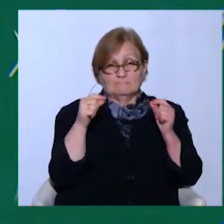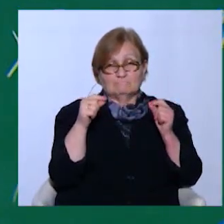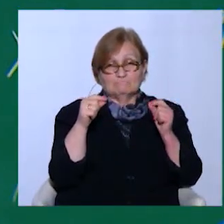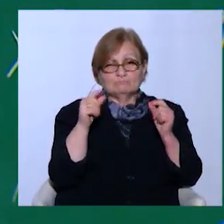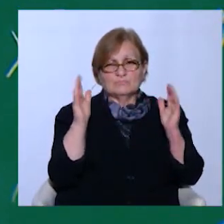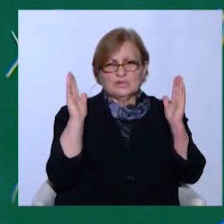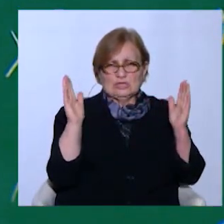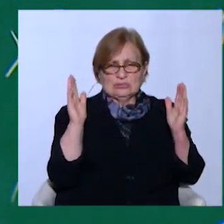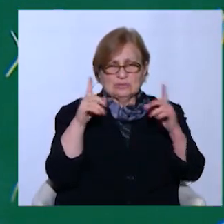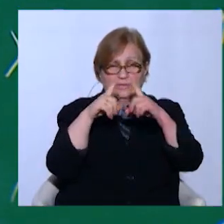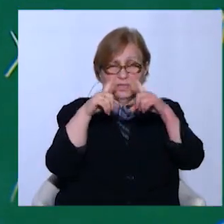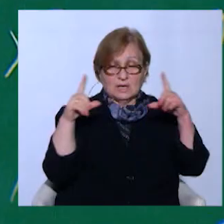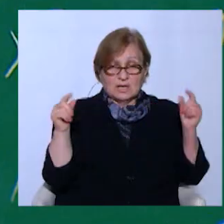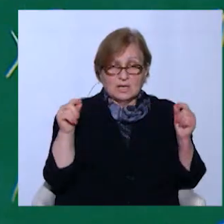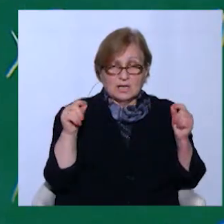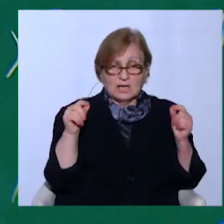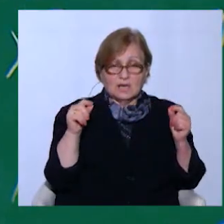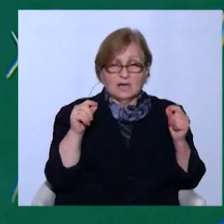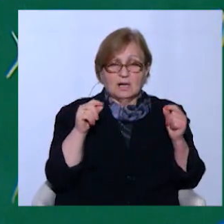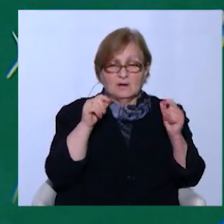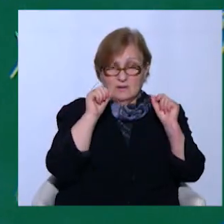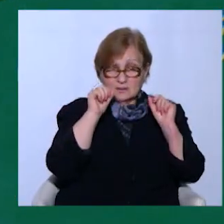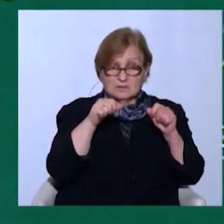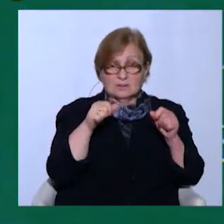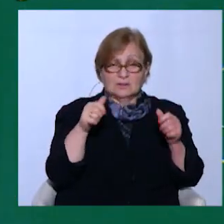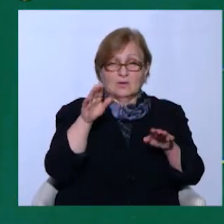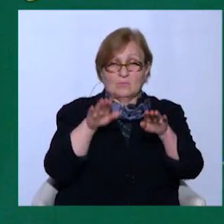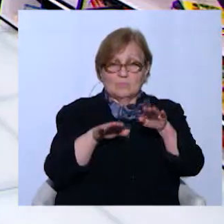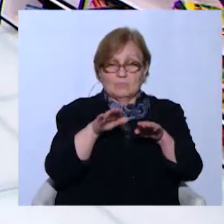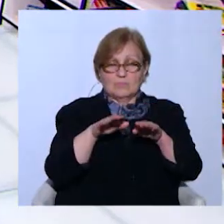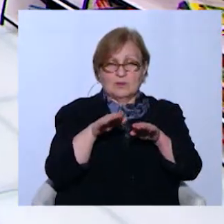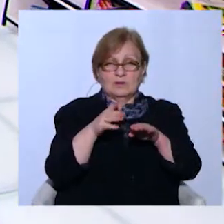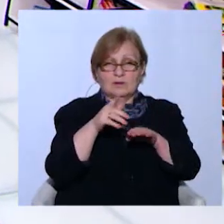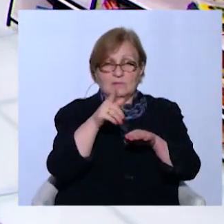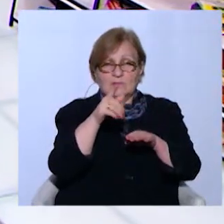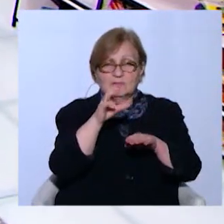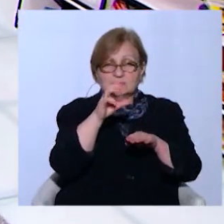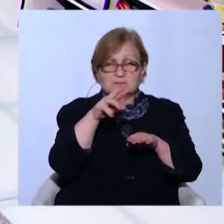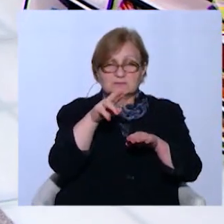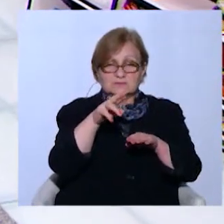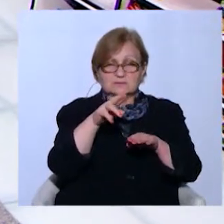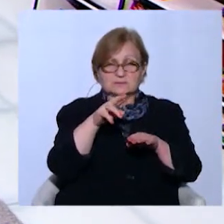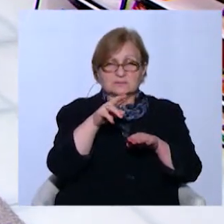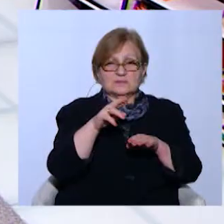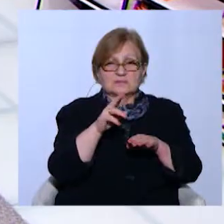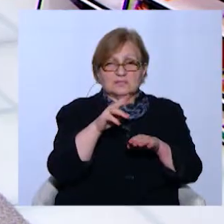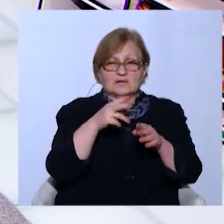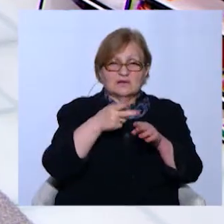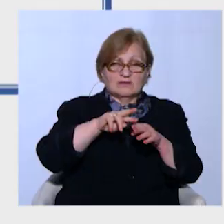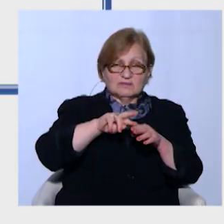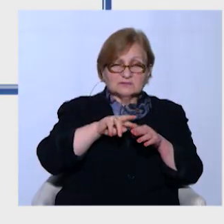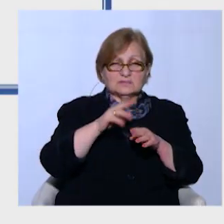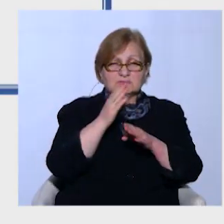დიდ სამკუთხედის მსგავსებასთან დავადგენთ და ჩავწერთ პროპორციას, მივიღებთ რომ CD-ს კვადრატი არის AD გავამრავლოთ